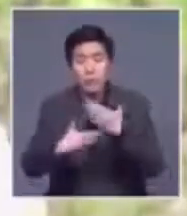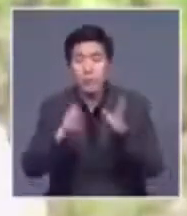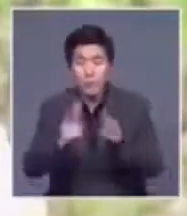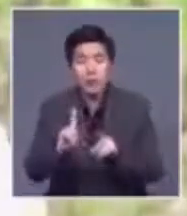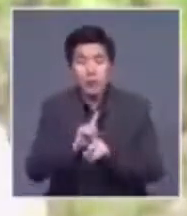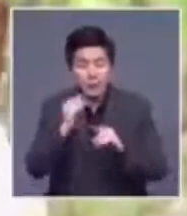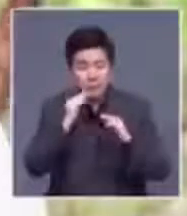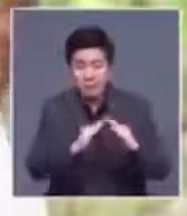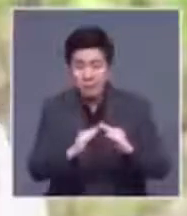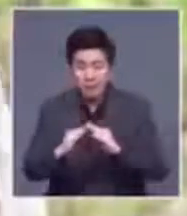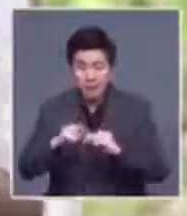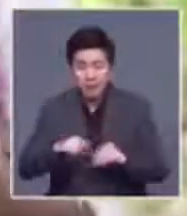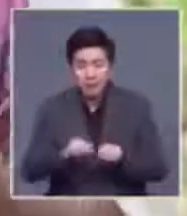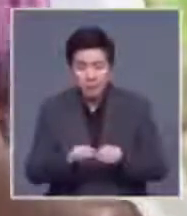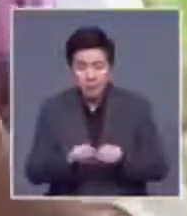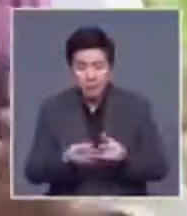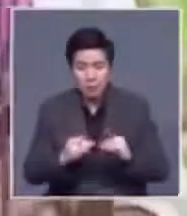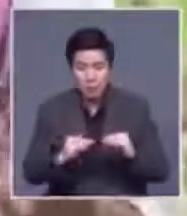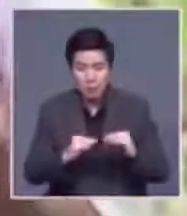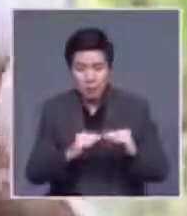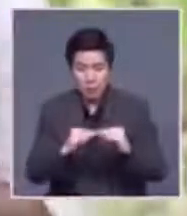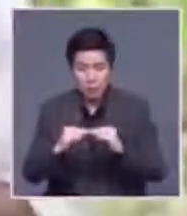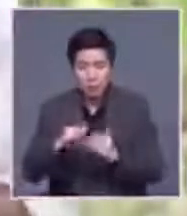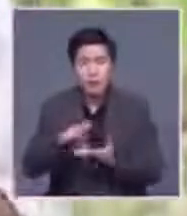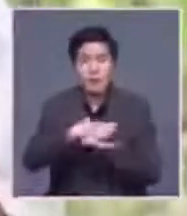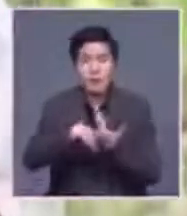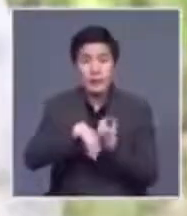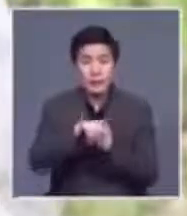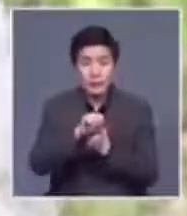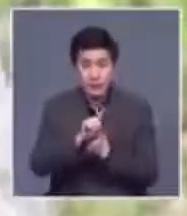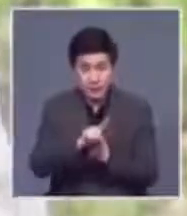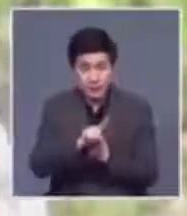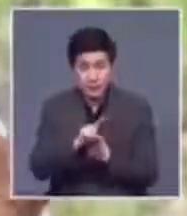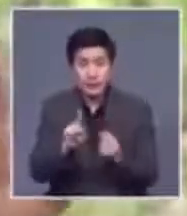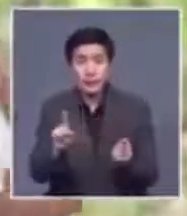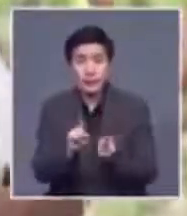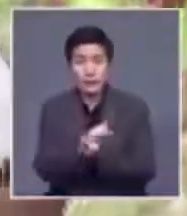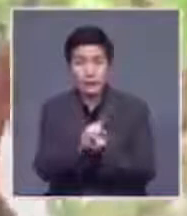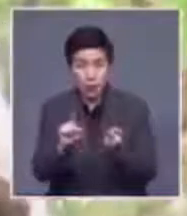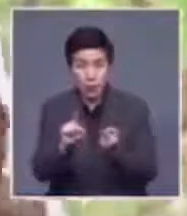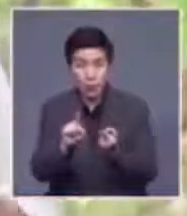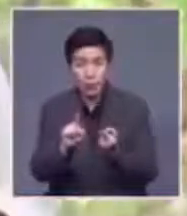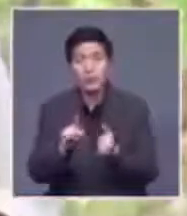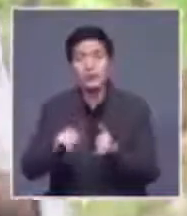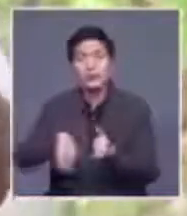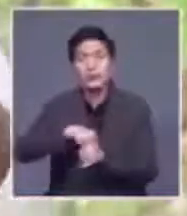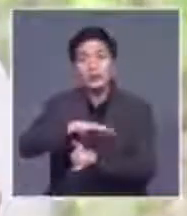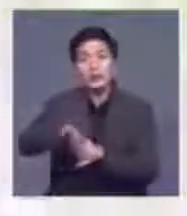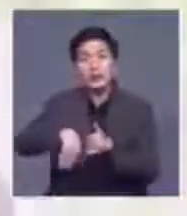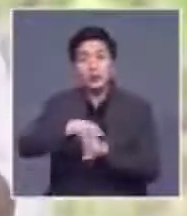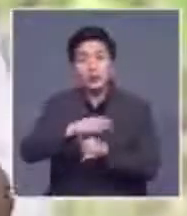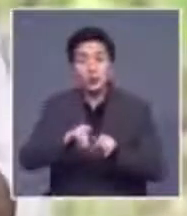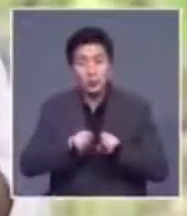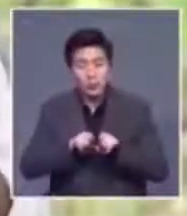บ้านนี้ต้องเติบโตอย่างสมดุลให้ได้ทั้งเศรษฐกิจทั้งสังคมทั้งเรื่องของสิ่งแวดล้อมธรรมชาติต่างๆมันต้องไปคู่กัน